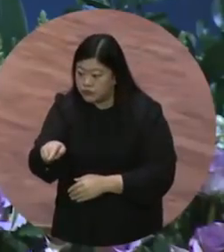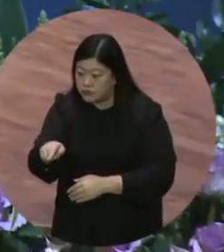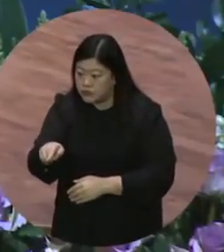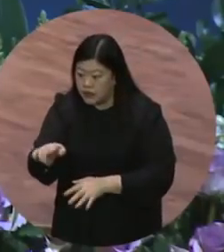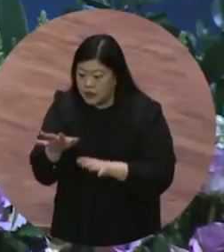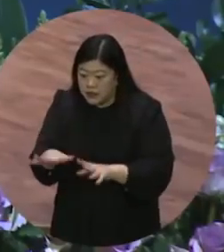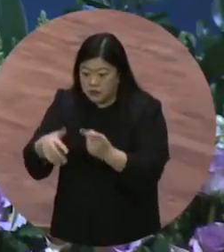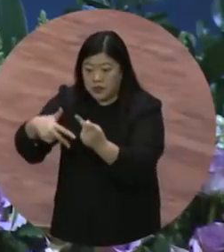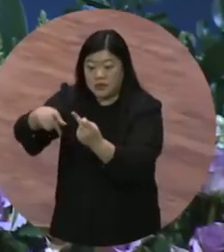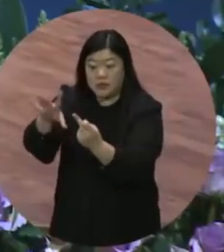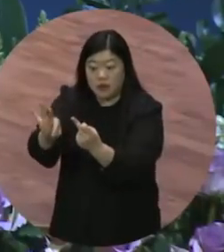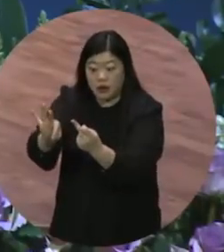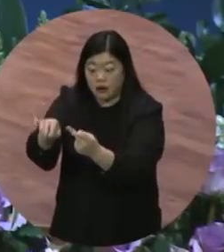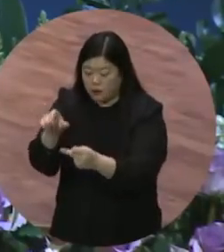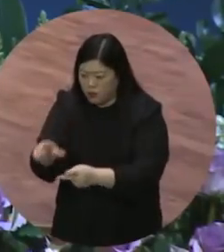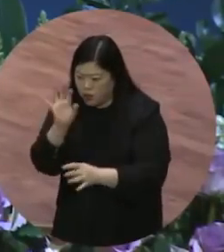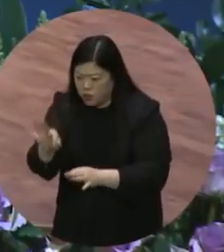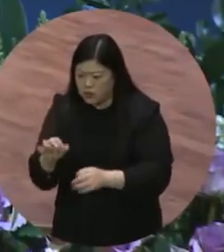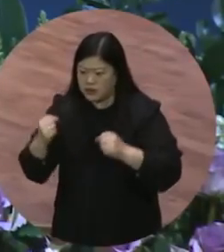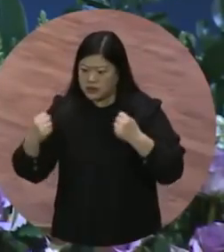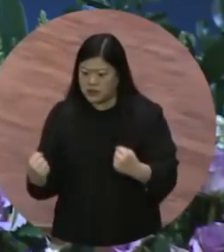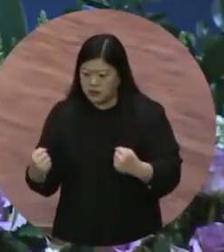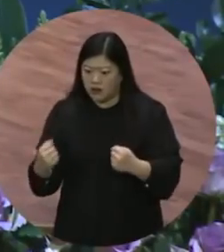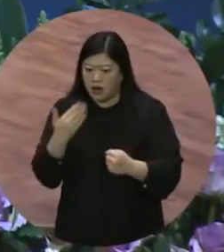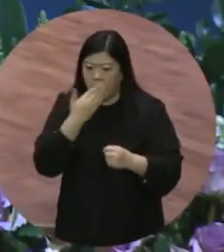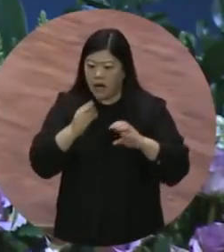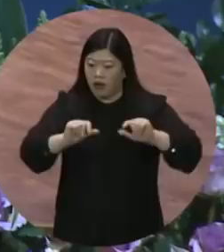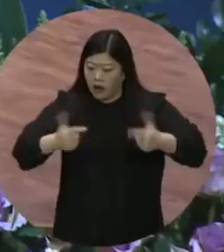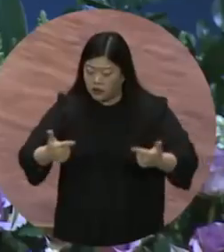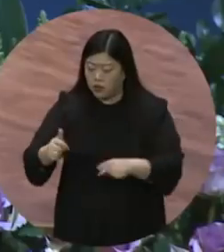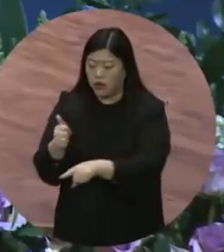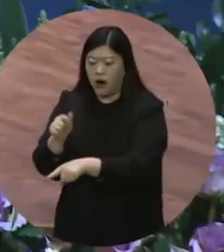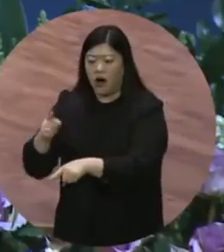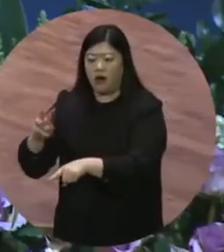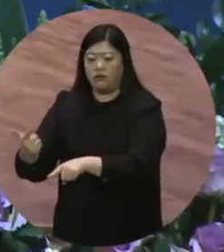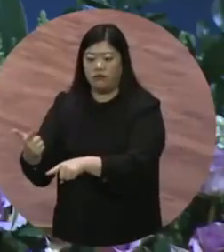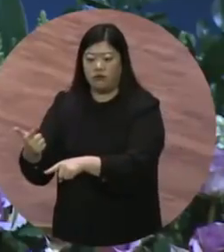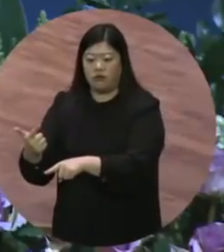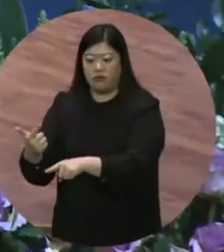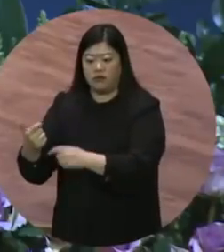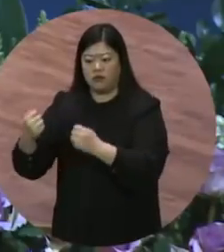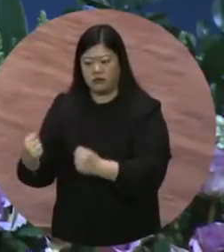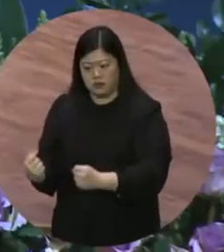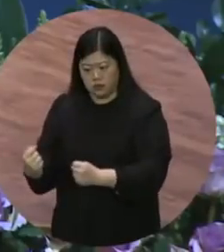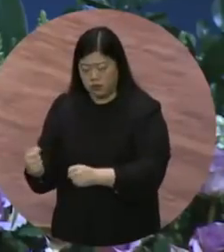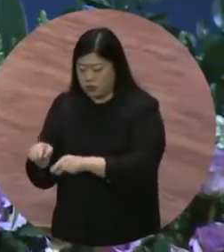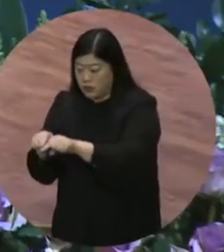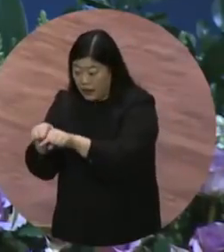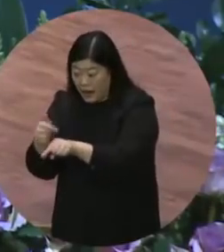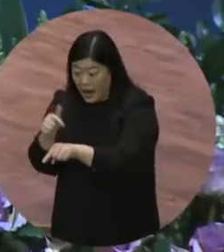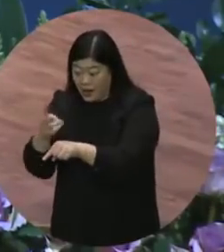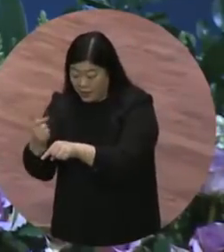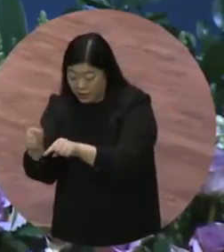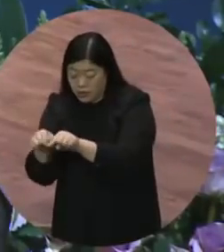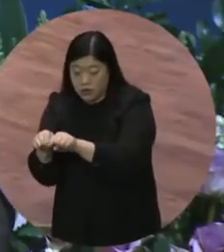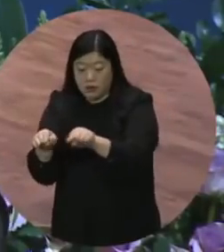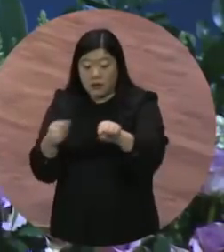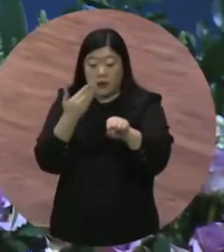아니라 하란이에요. 이 하란은 가나안까지 480km 되는 곳입니다.